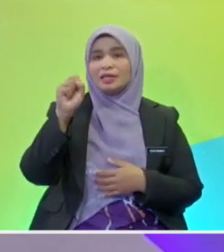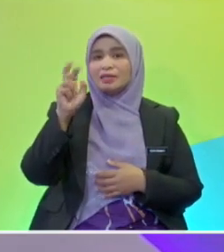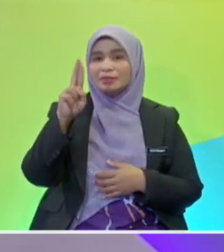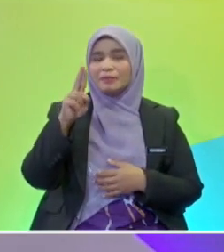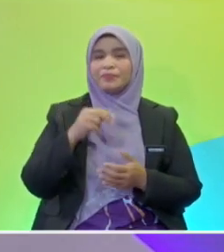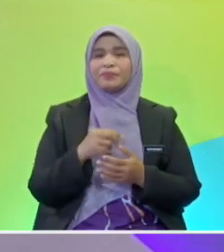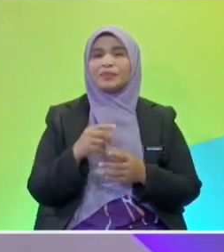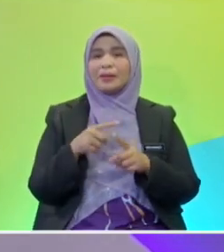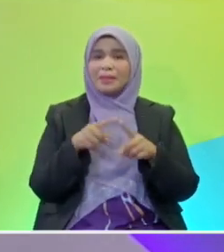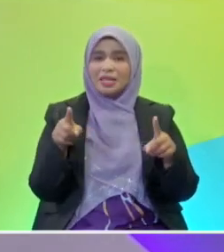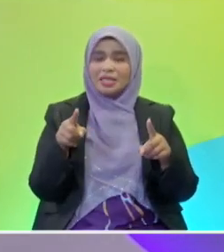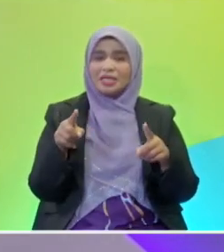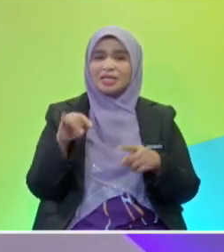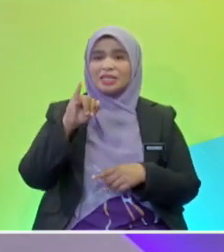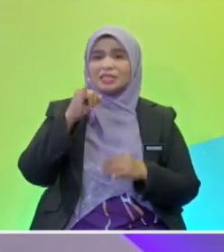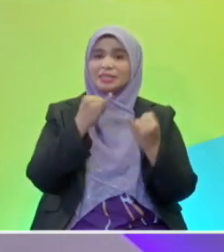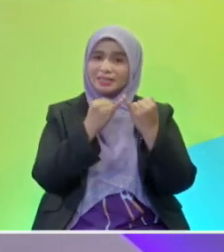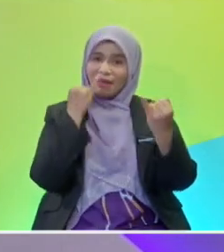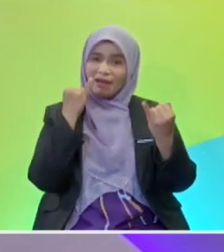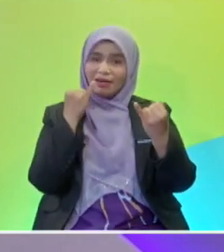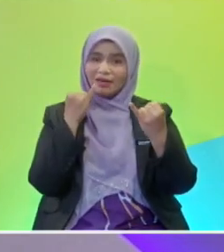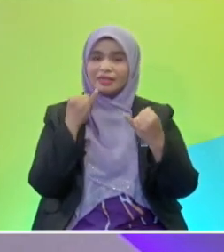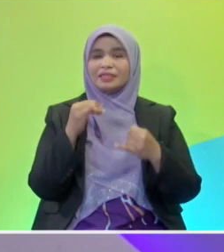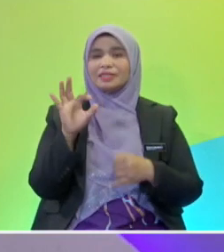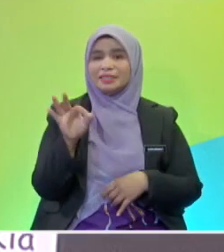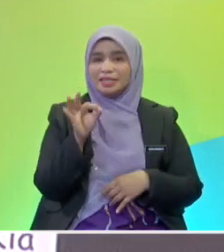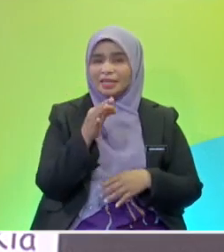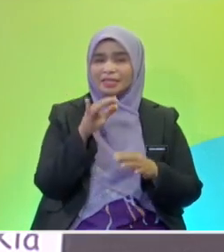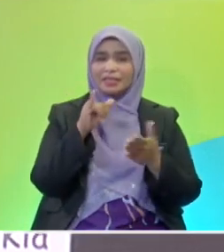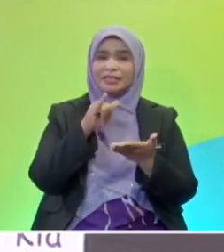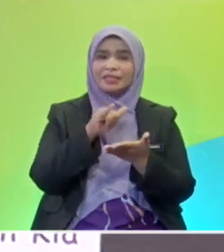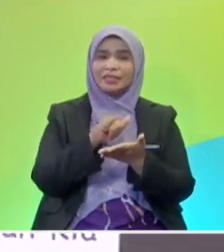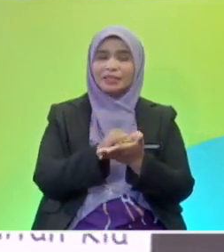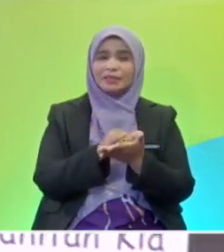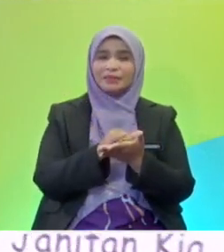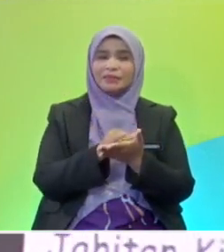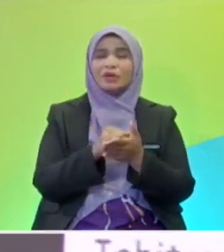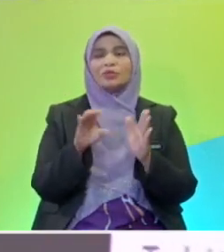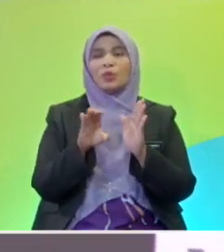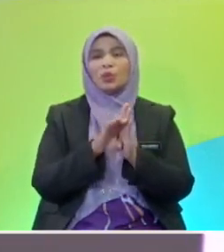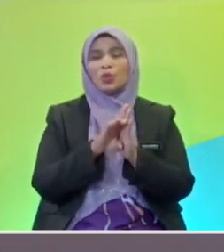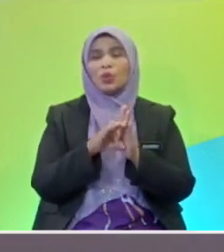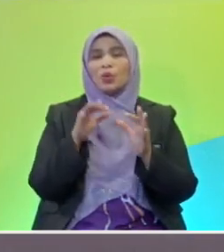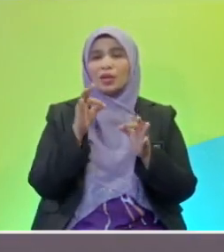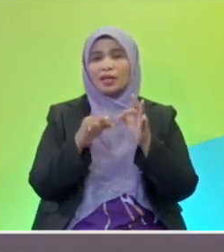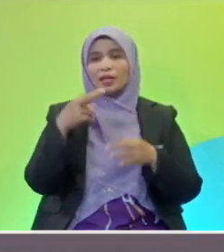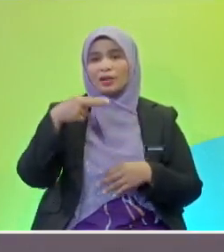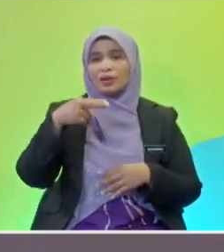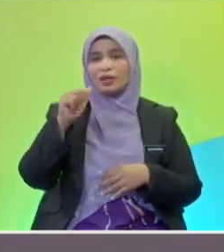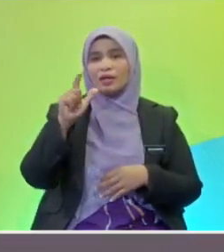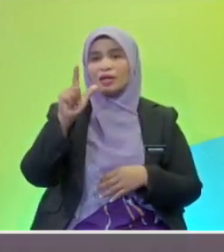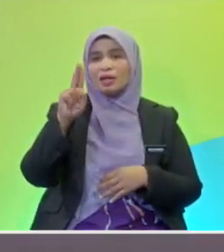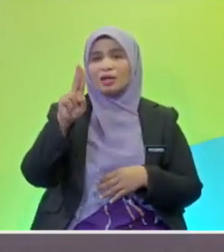ialah jarak mata jahitan tersebut okey kalau jelujur halus jaraknya rapat okey kalau jelujur